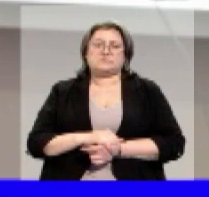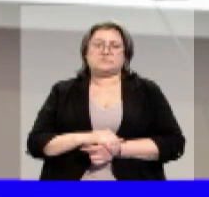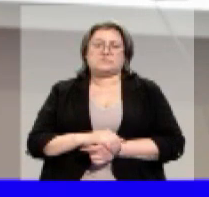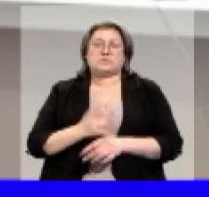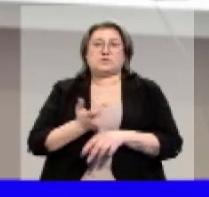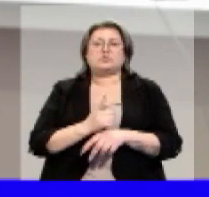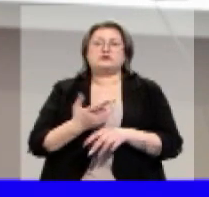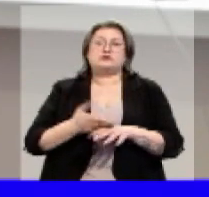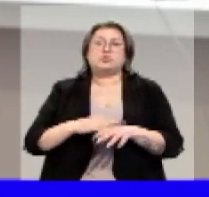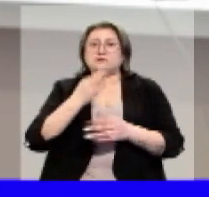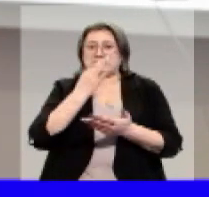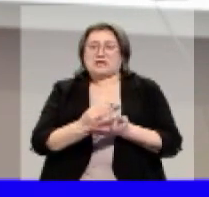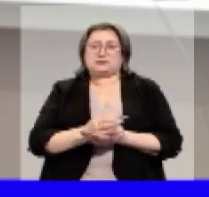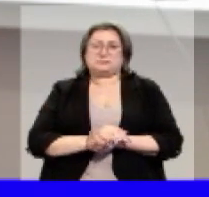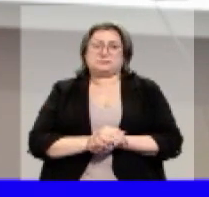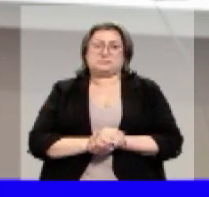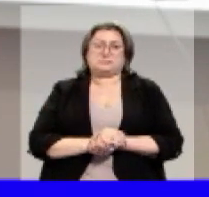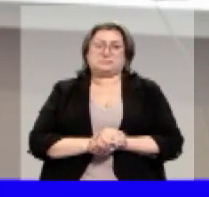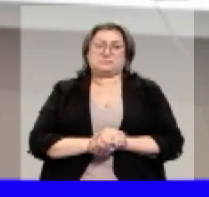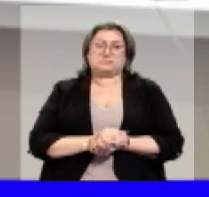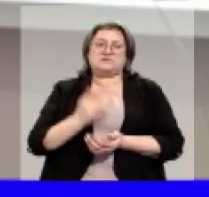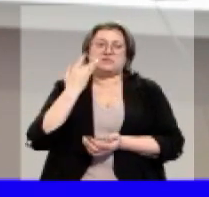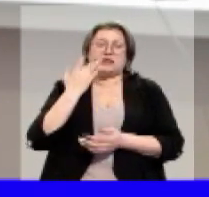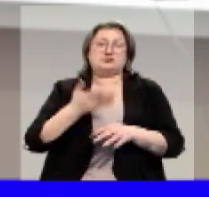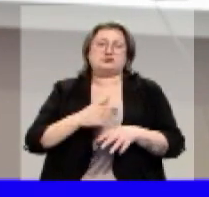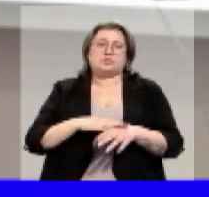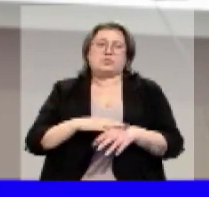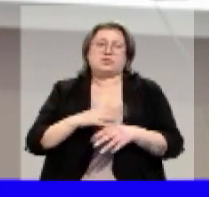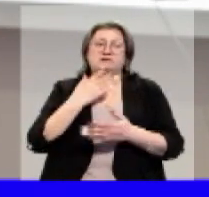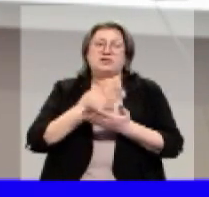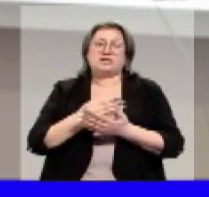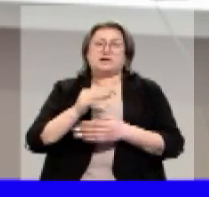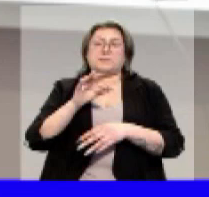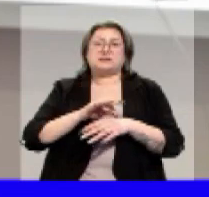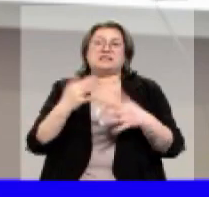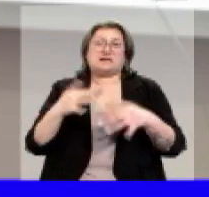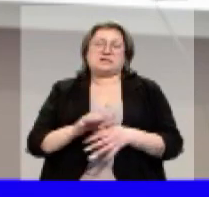это очень тяжело сказать. И вообще всегда тяжело своих пациентов